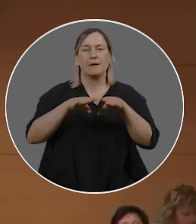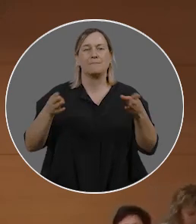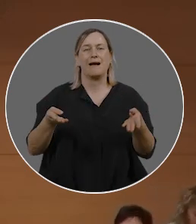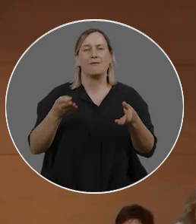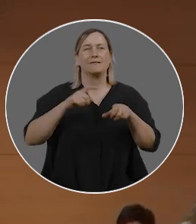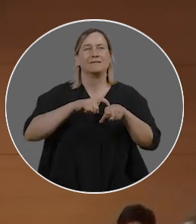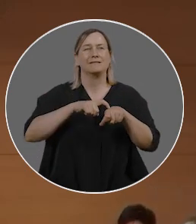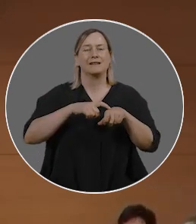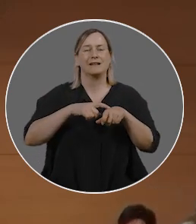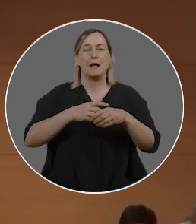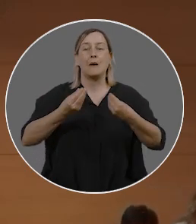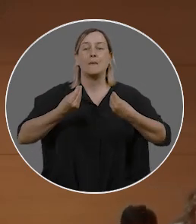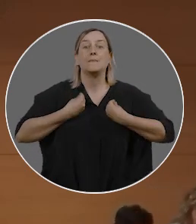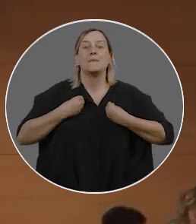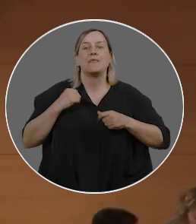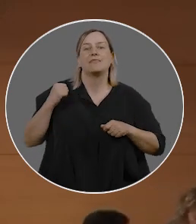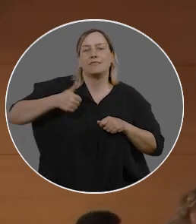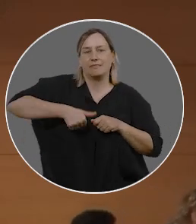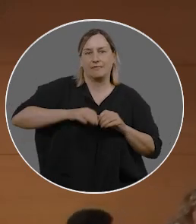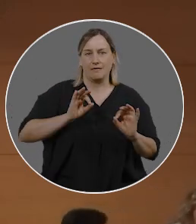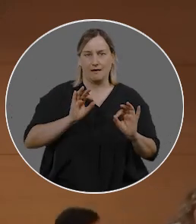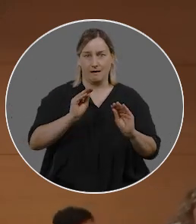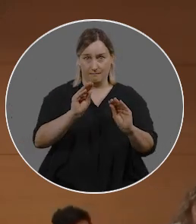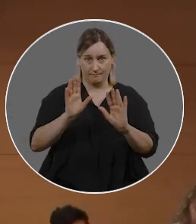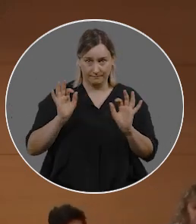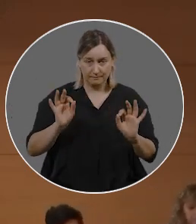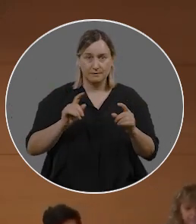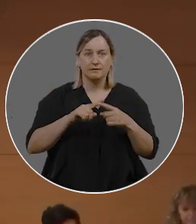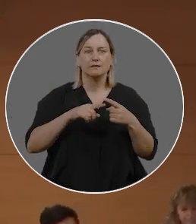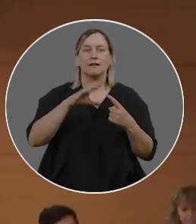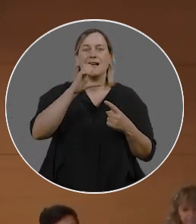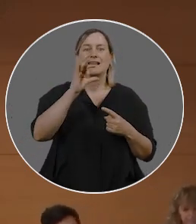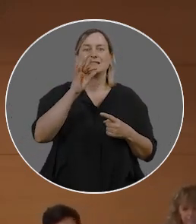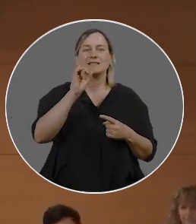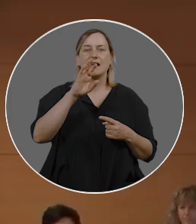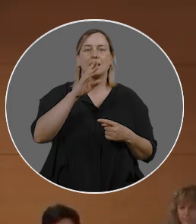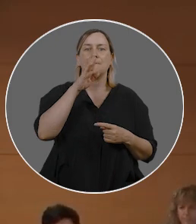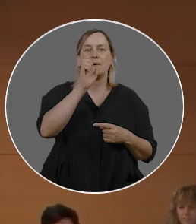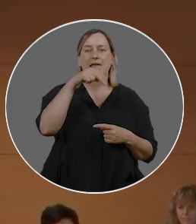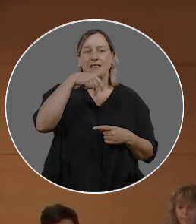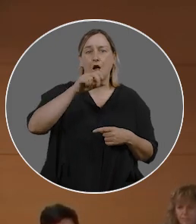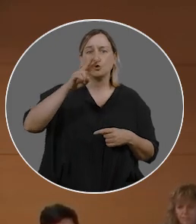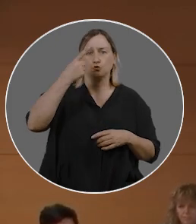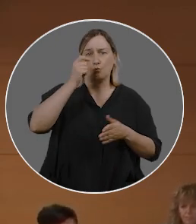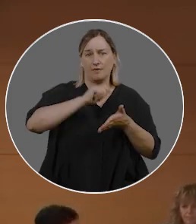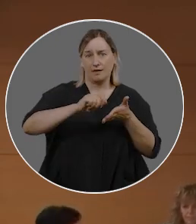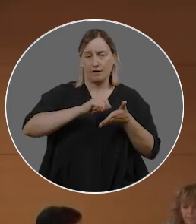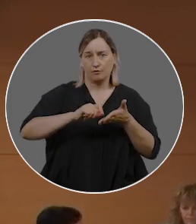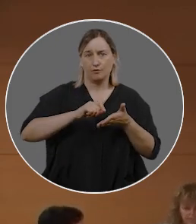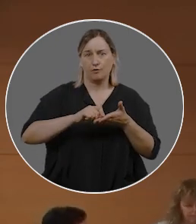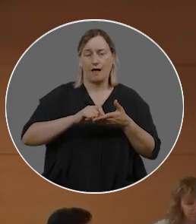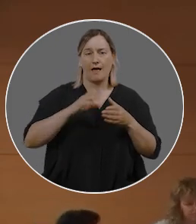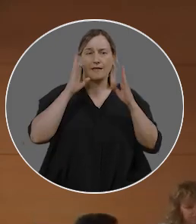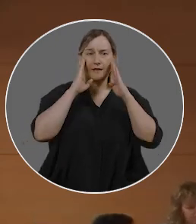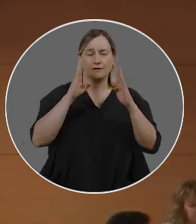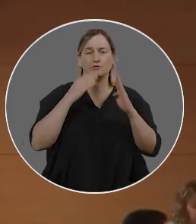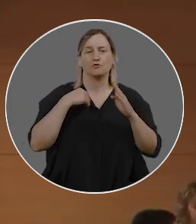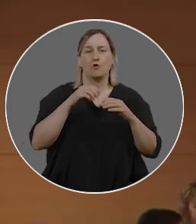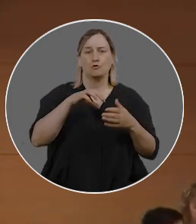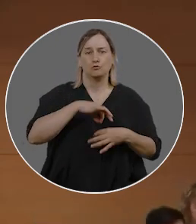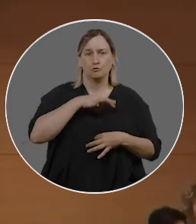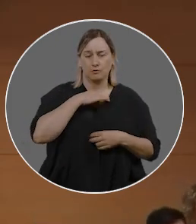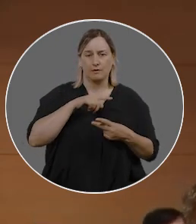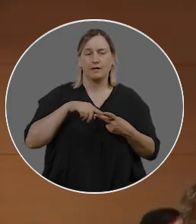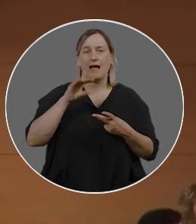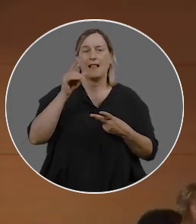molt vivencial i d'experiència. Tenim a l'Esther Penya, que és la subdirectora d'Atenció Ciutadana, i tenim el